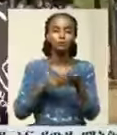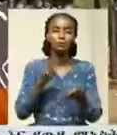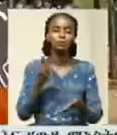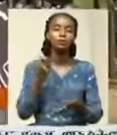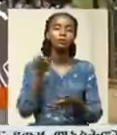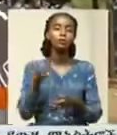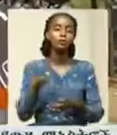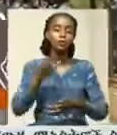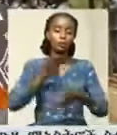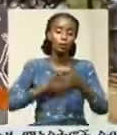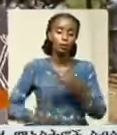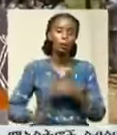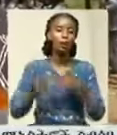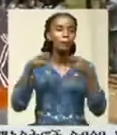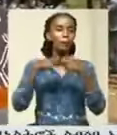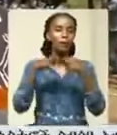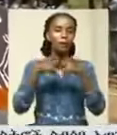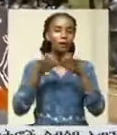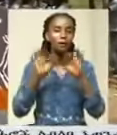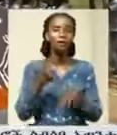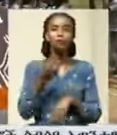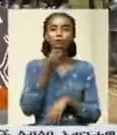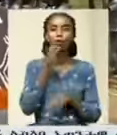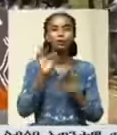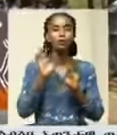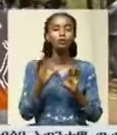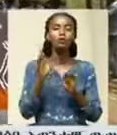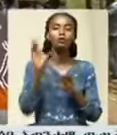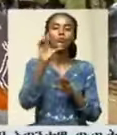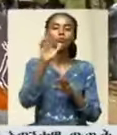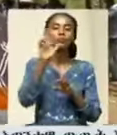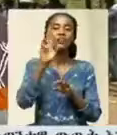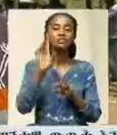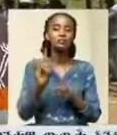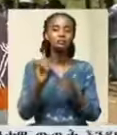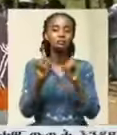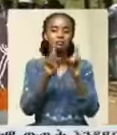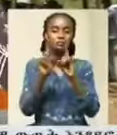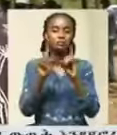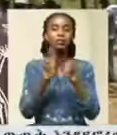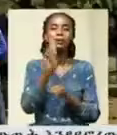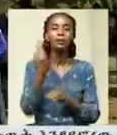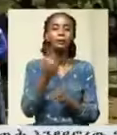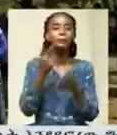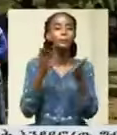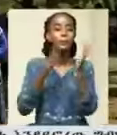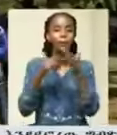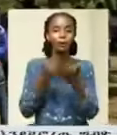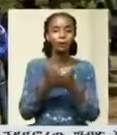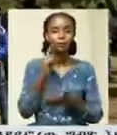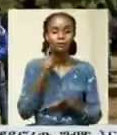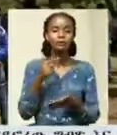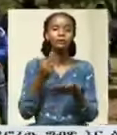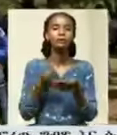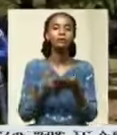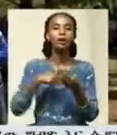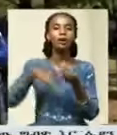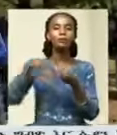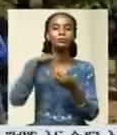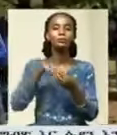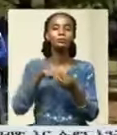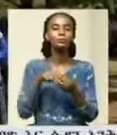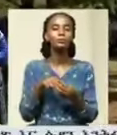እዚህ ተወልደን መብራት የለም፣ ውሃ የለም፣ በኩራዝ ነው የምንጠቀመው። ችግራችን ይሄ ነው። ውሃ እዚህ አካባቢ አቤላ